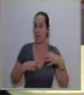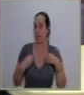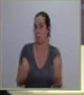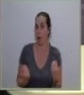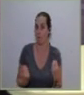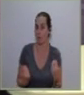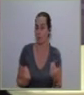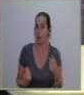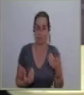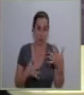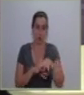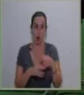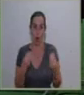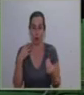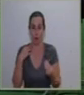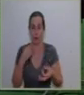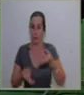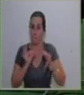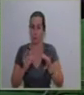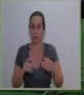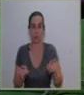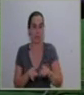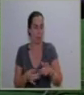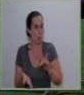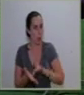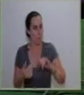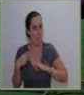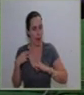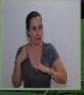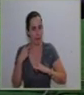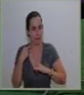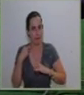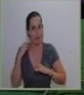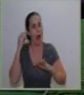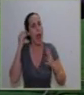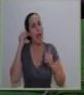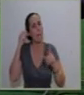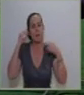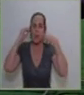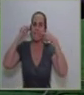טובים, וזה שילוב טוב, כי בית משפט זה כזה זירה מעניינת, אבל למה שלא